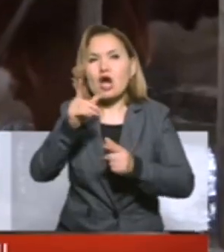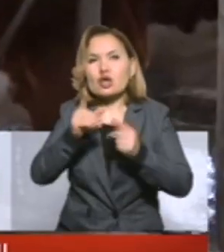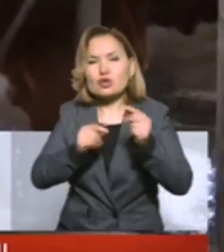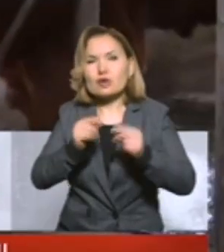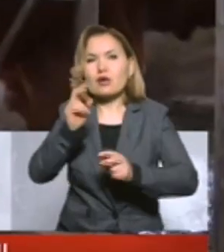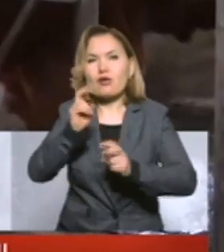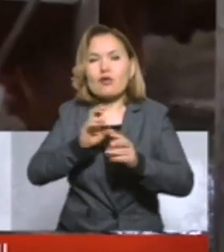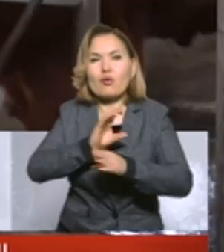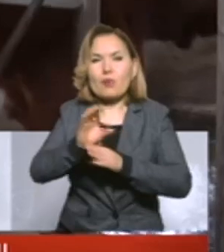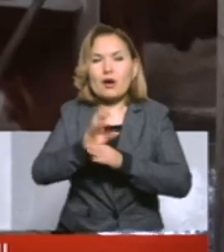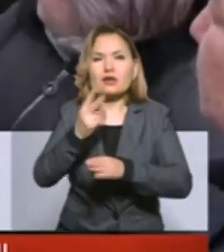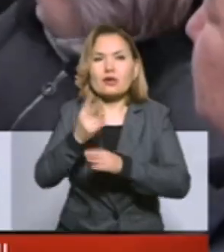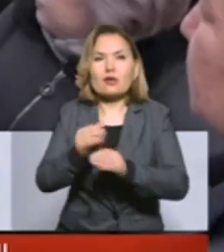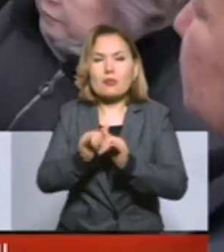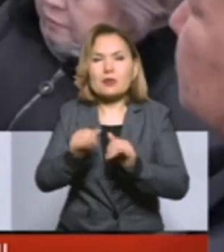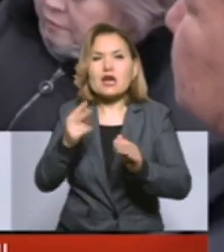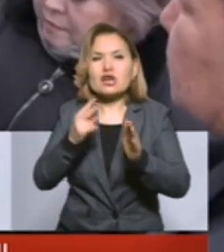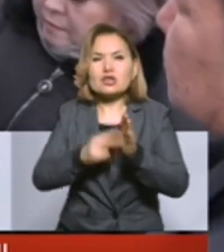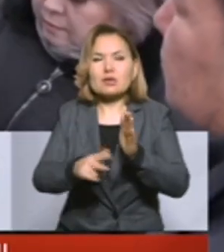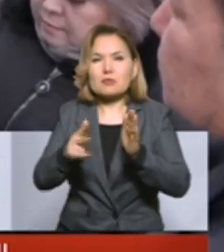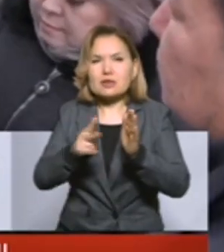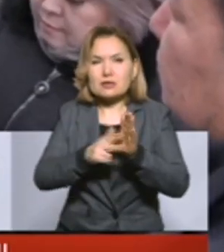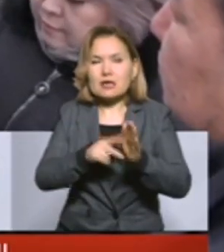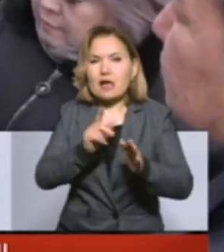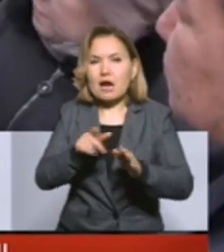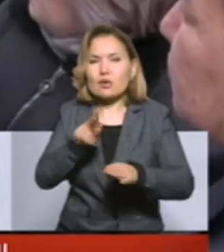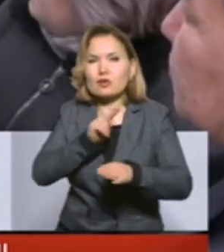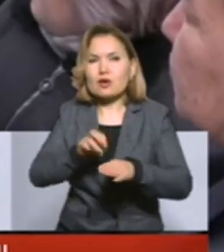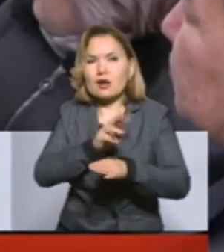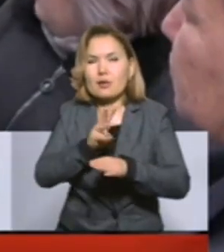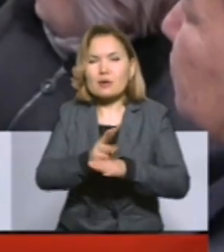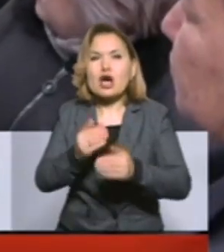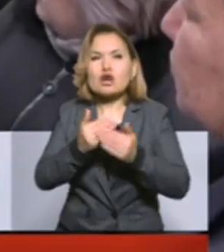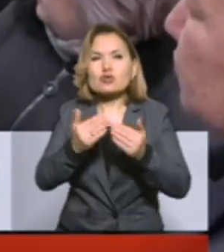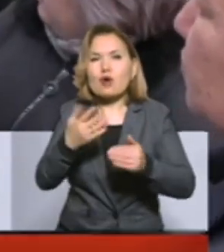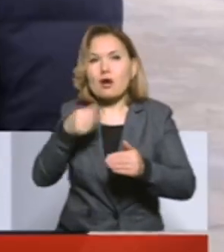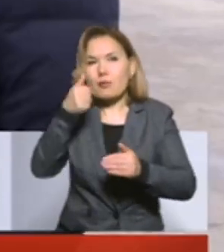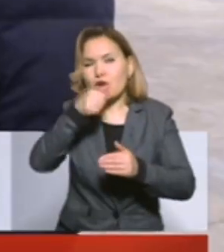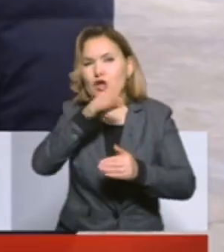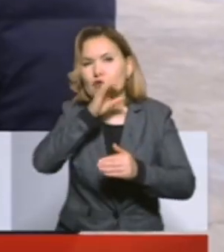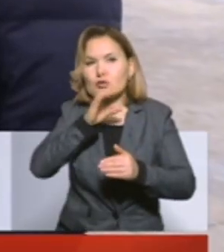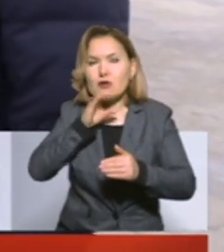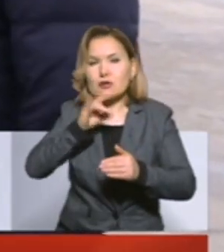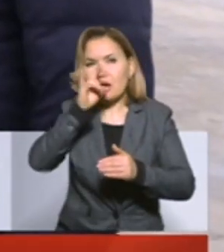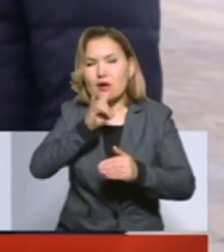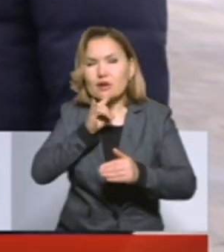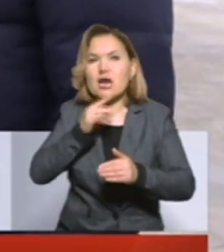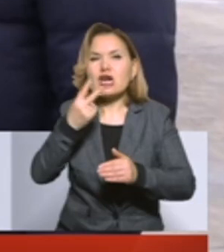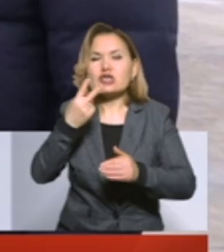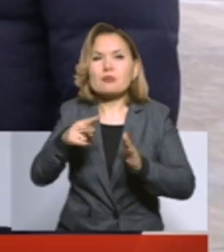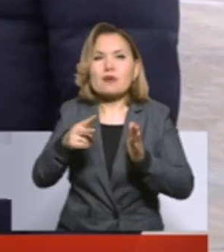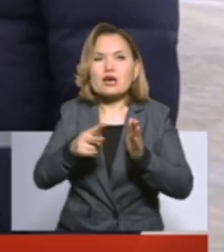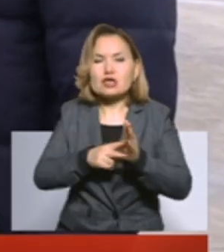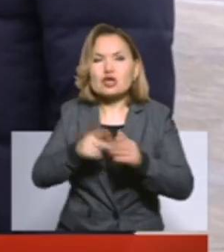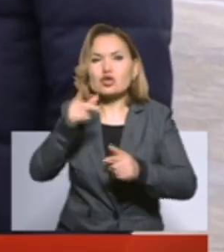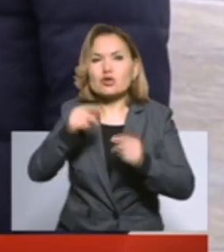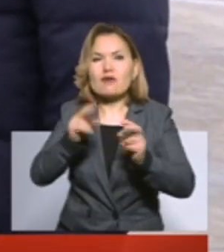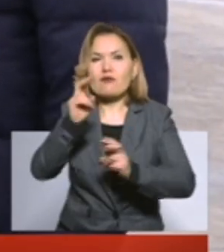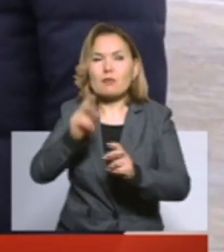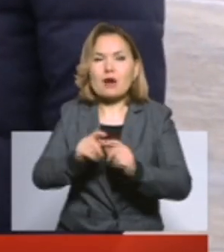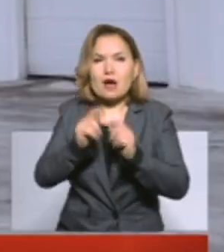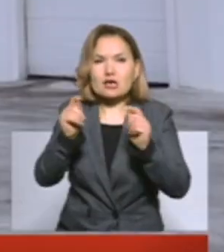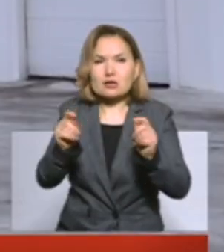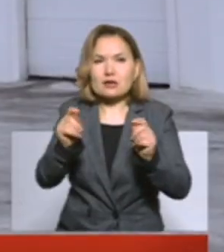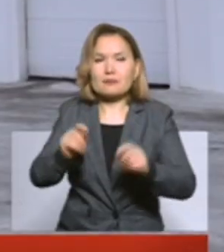көлемін арттыра түспек. 78 адам жұмыспен қамтылған. Соңғы 5 жылда солтүстік Қазақстанда 28 сүт фирмасы ашылды.